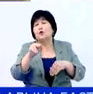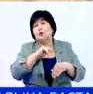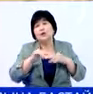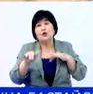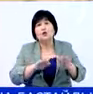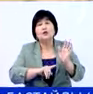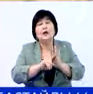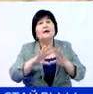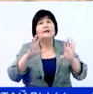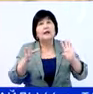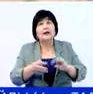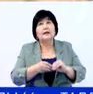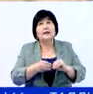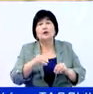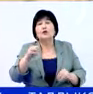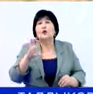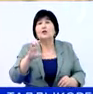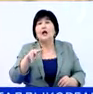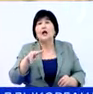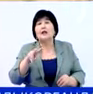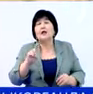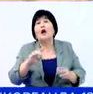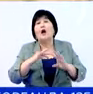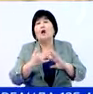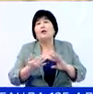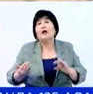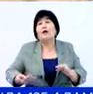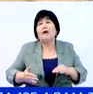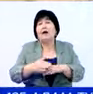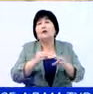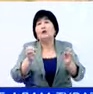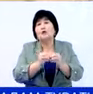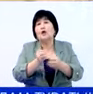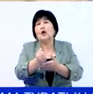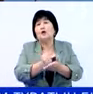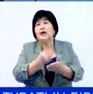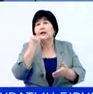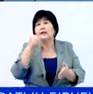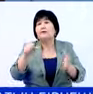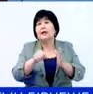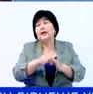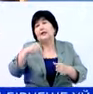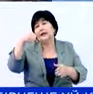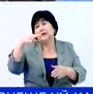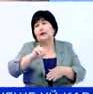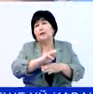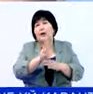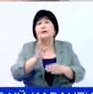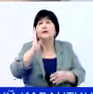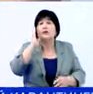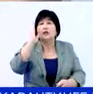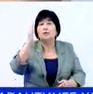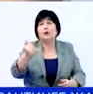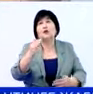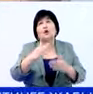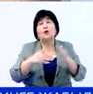жатыр. Нәтижесінде Жосалы ауданының халқы тұрақты түрде сапалы электроэнергиямен қамтамасыз етілетін болады.